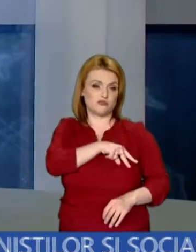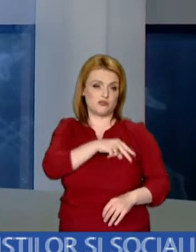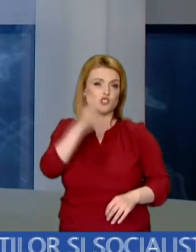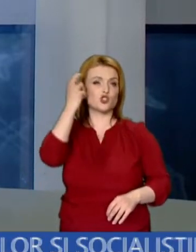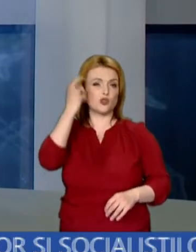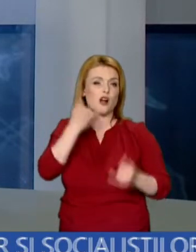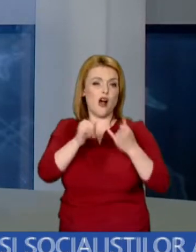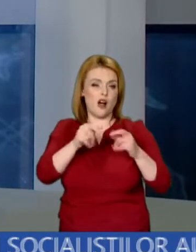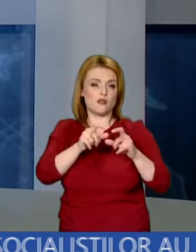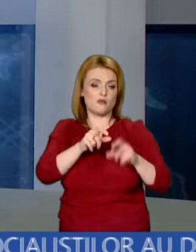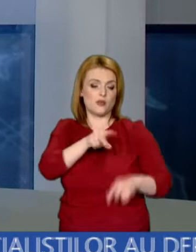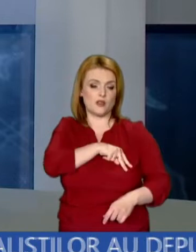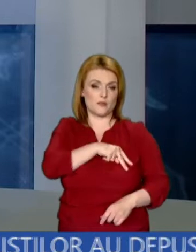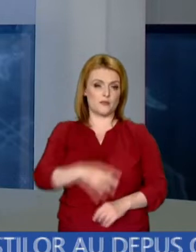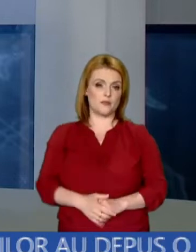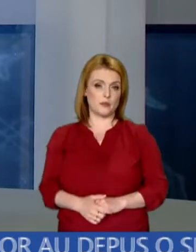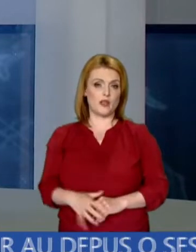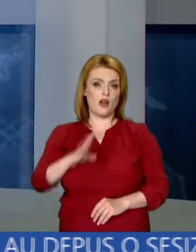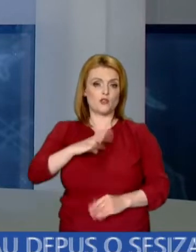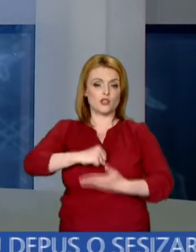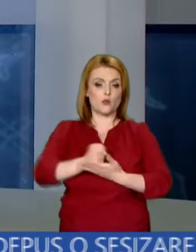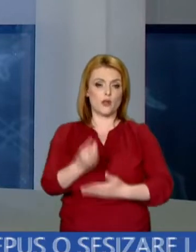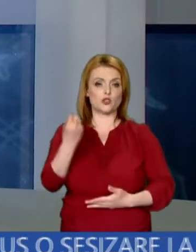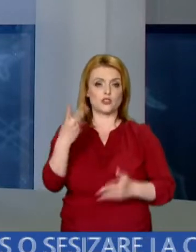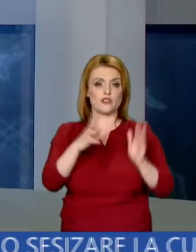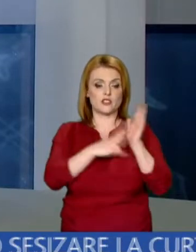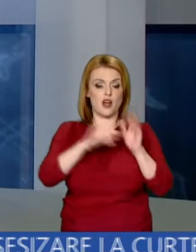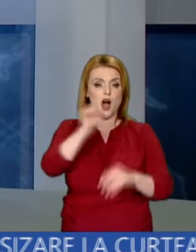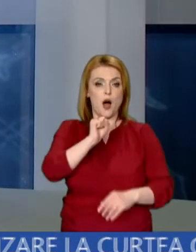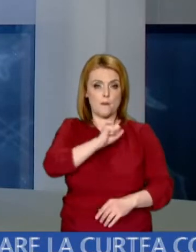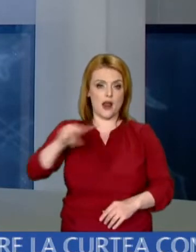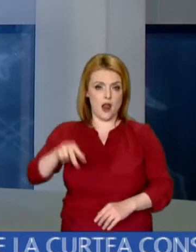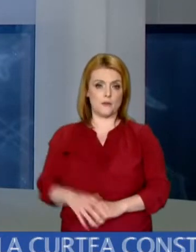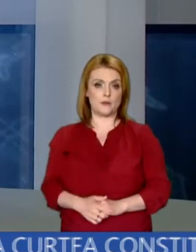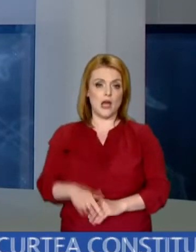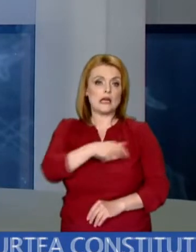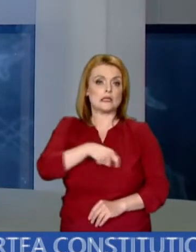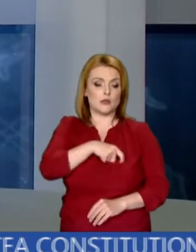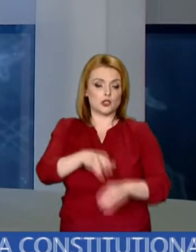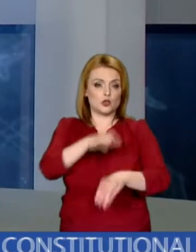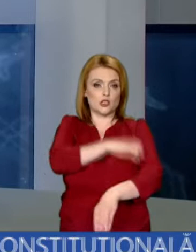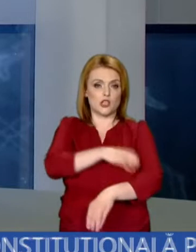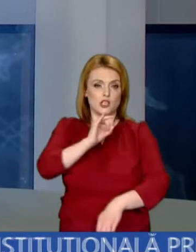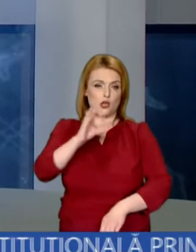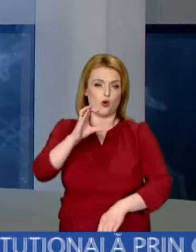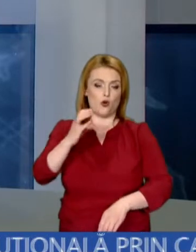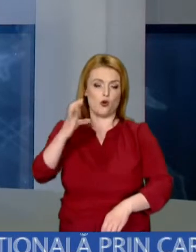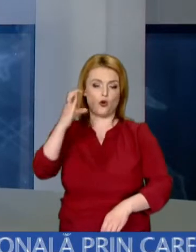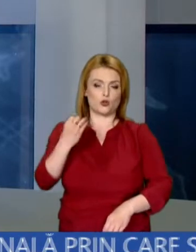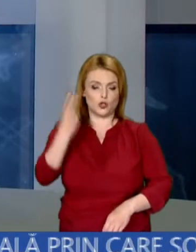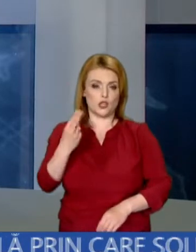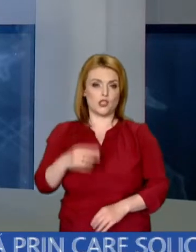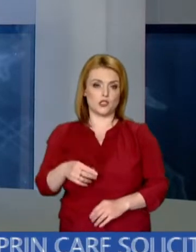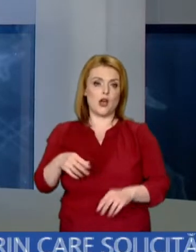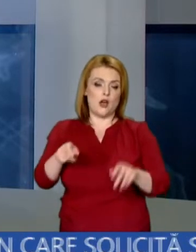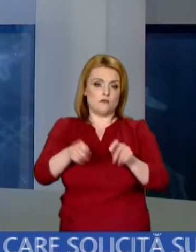Populară a Găgăuziei în data de 29 aprilie. Deputații Blocului Comuniștilor și Socialiștilor au depus o sesizare la Curtea